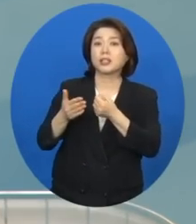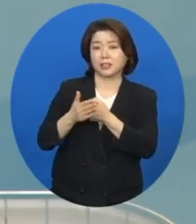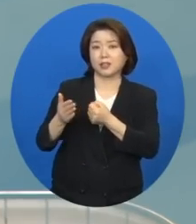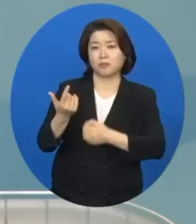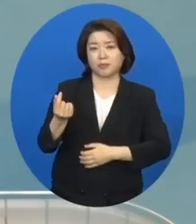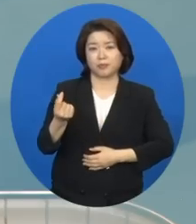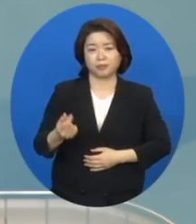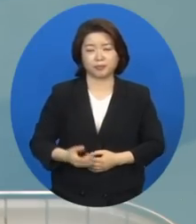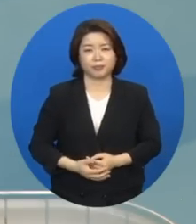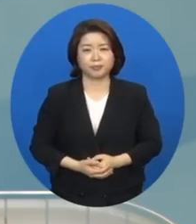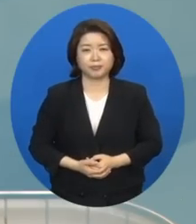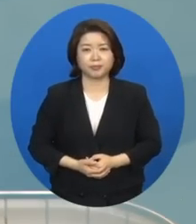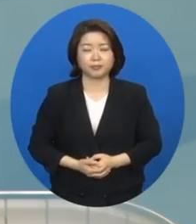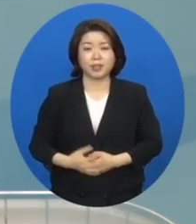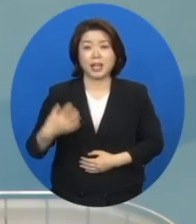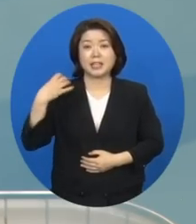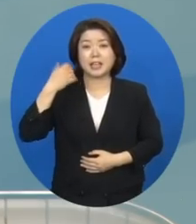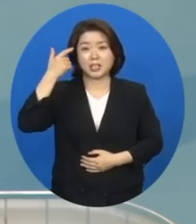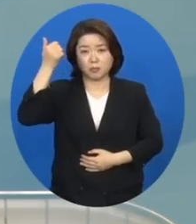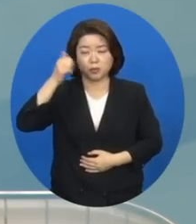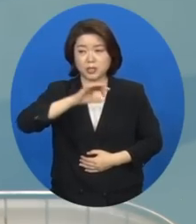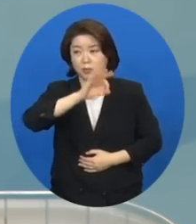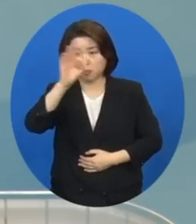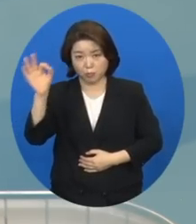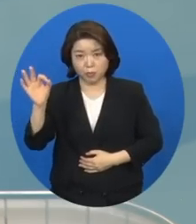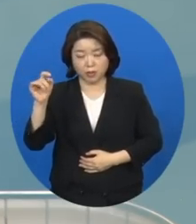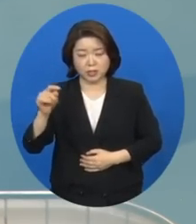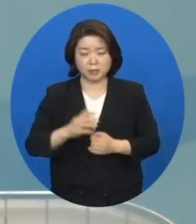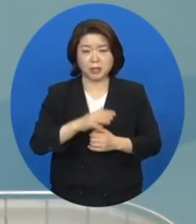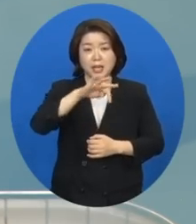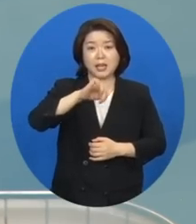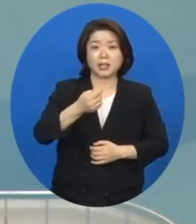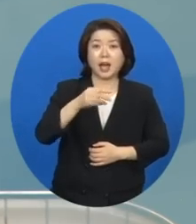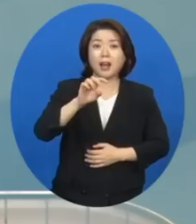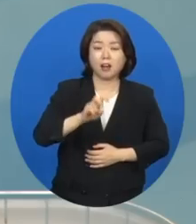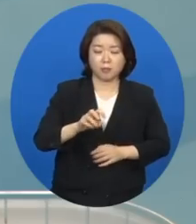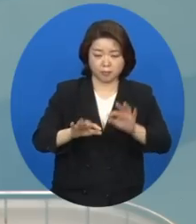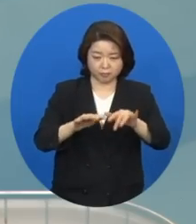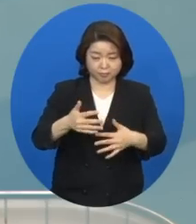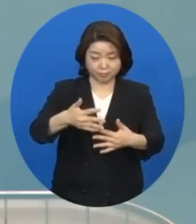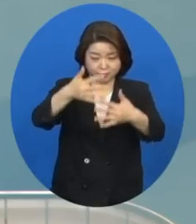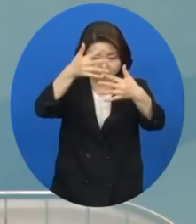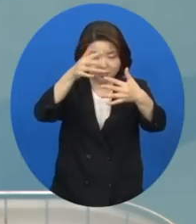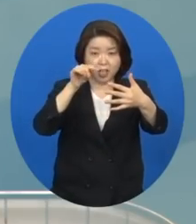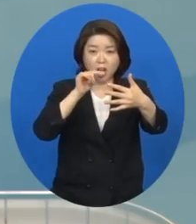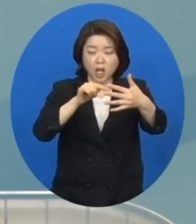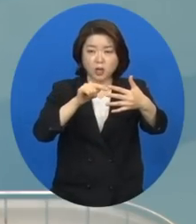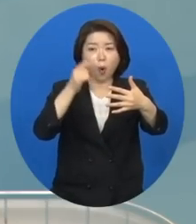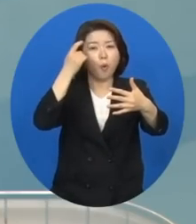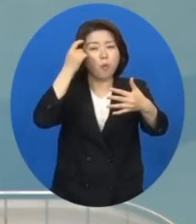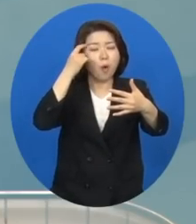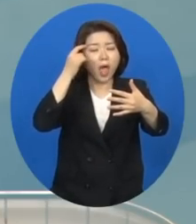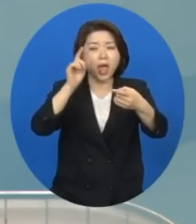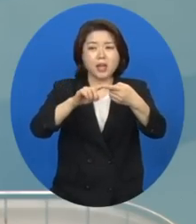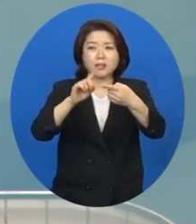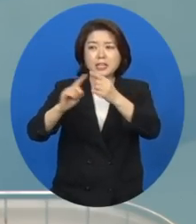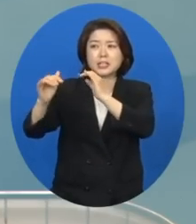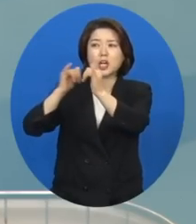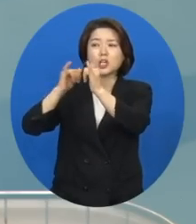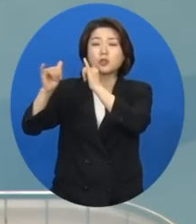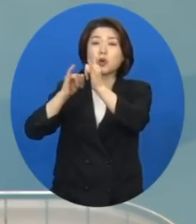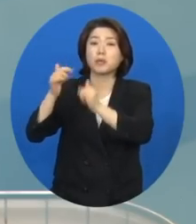때문입니다. 담임 목사님께서 칼럼 쓰시는 거에 대한 한 인터뷰를 보았습니다. 그 인터뷰에서요, 칼럼 쓰는 것을